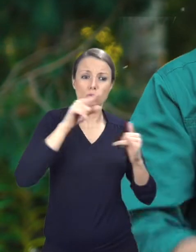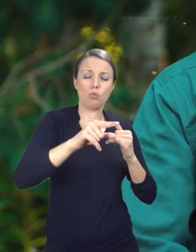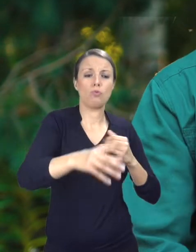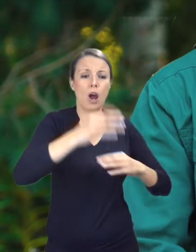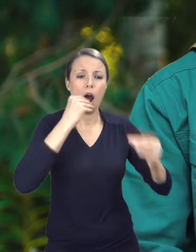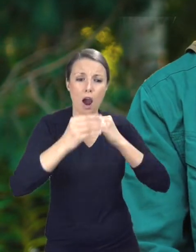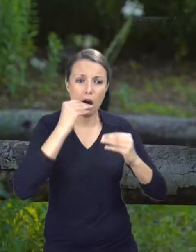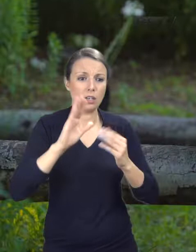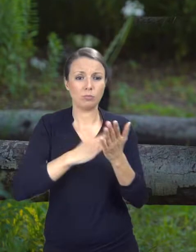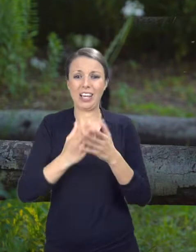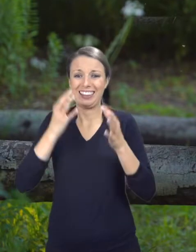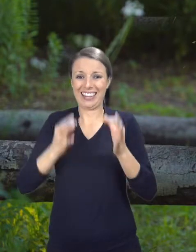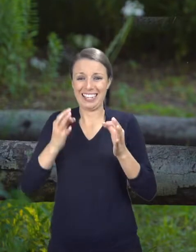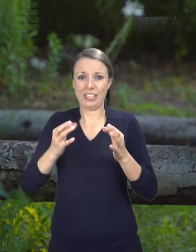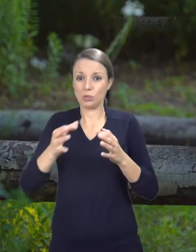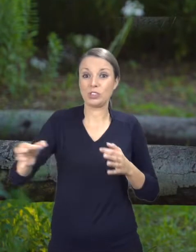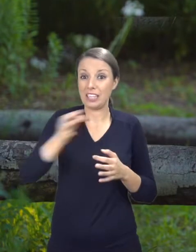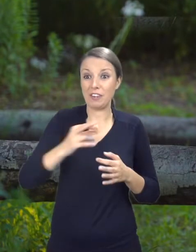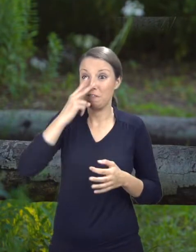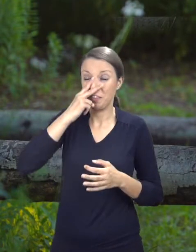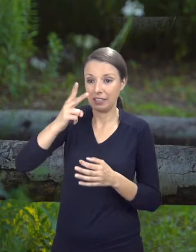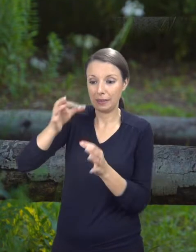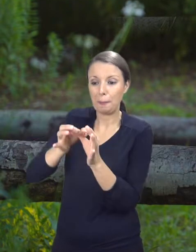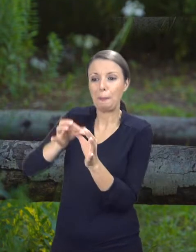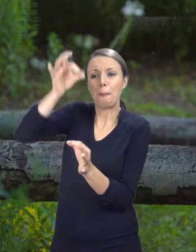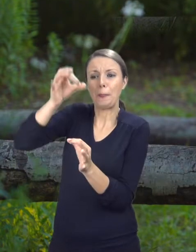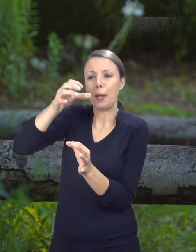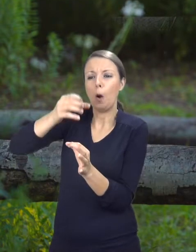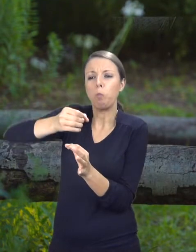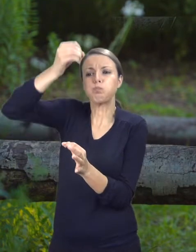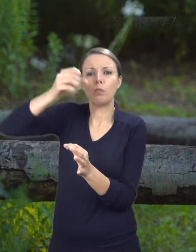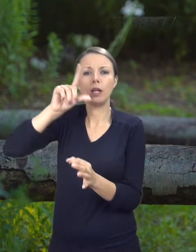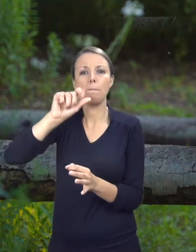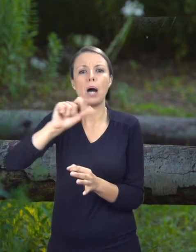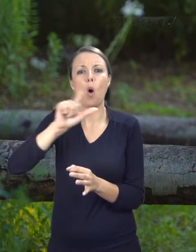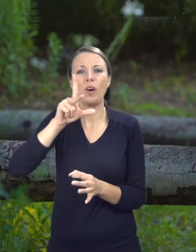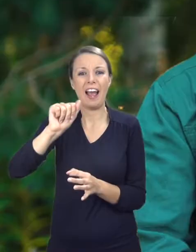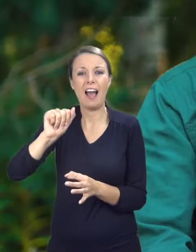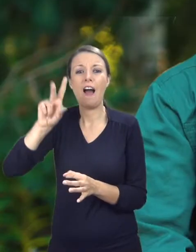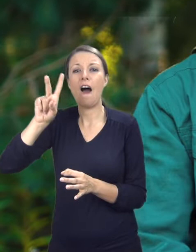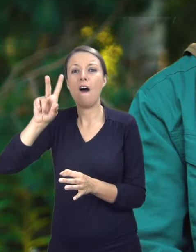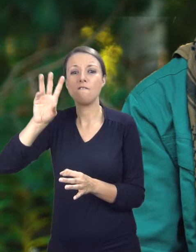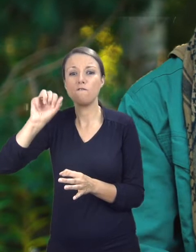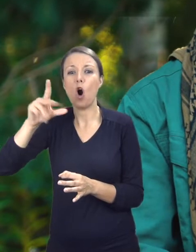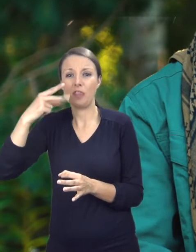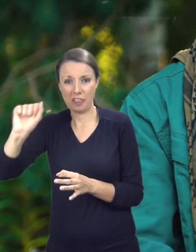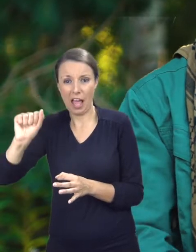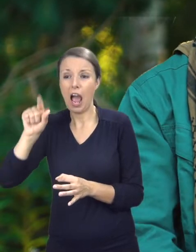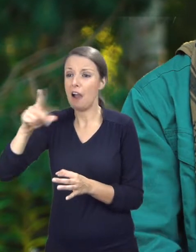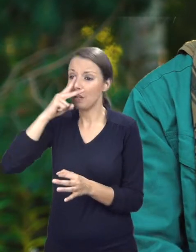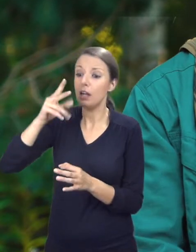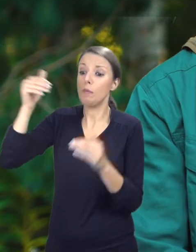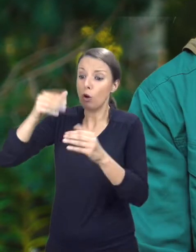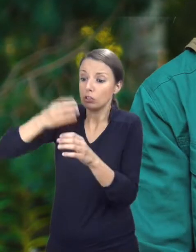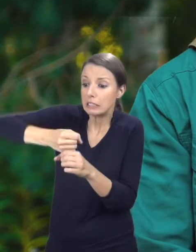teraz jesteśmy akurat nad stawikiem, gdzie rośnie, patrzę, pałka wodna. Jej korzenie są bogate w skrobie, akurat o tej porze roku można by sobie wyjąć,